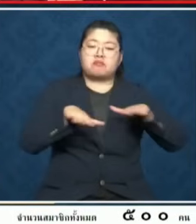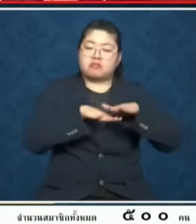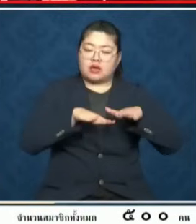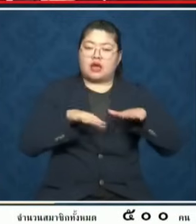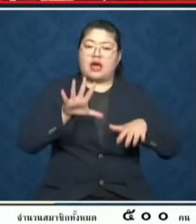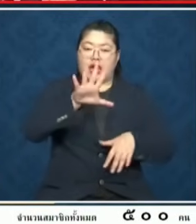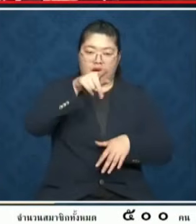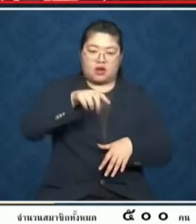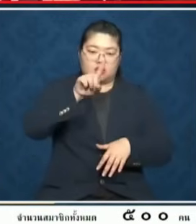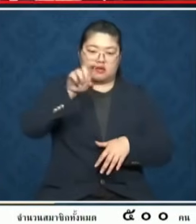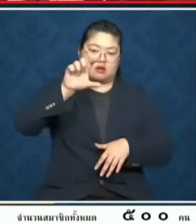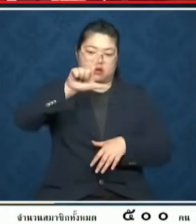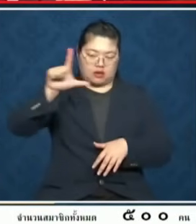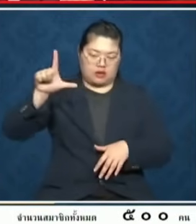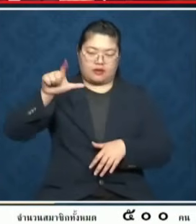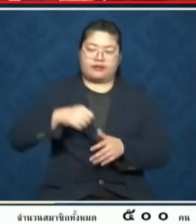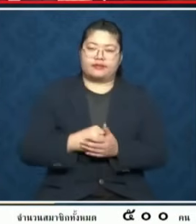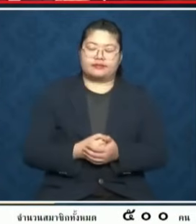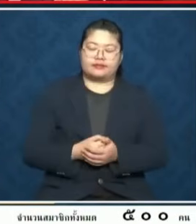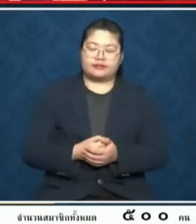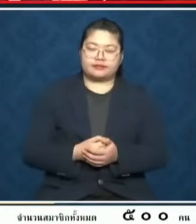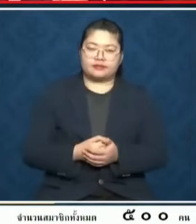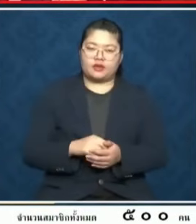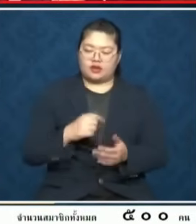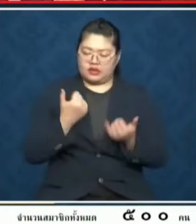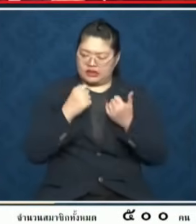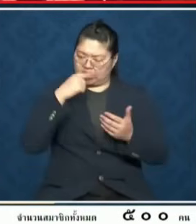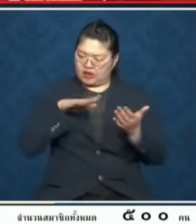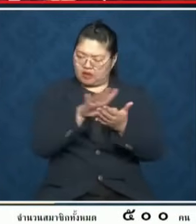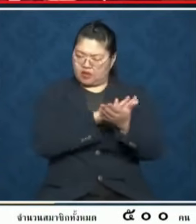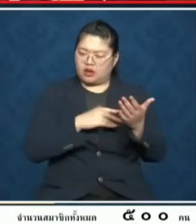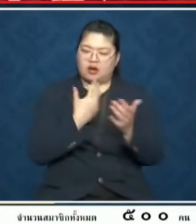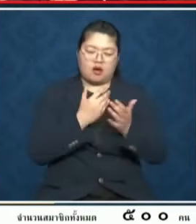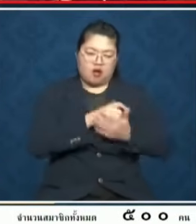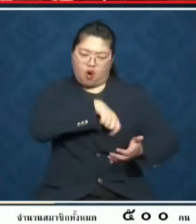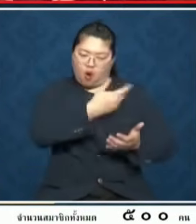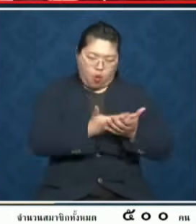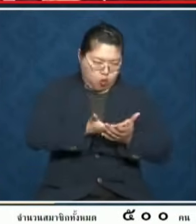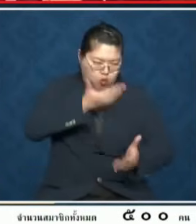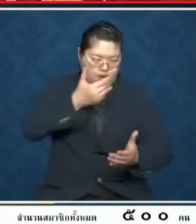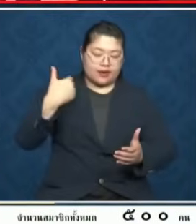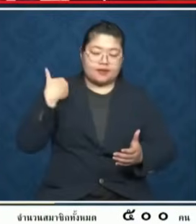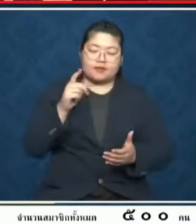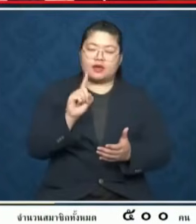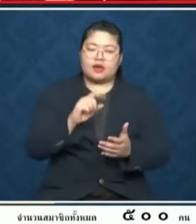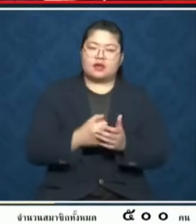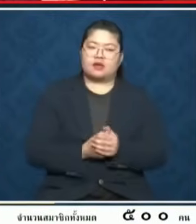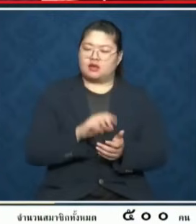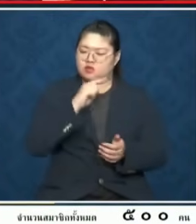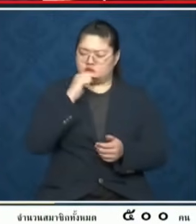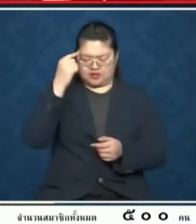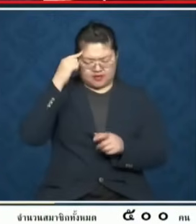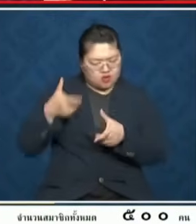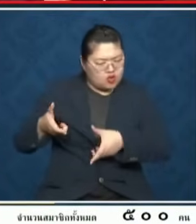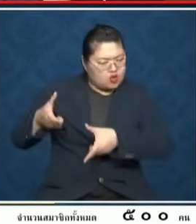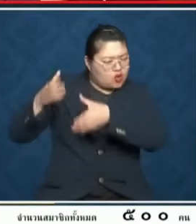5,100ล้านบาทค่ะท่านประธานคะประเทศไทยจ่ายเงินไปจำนวนมหาศาลขนาดนี้แล้วเราลองมองย้อนกลับ